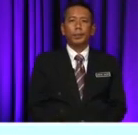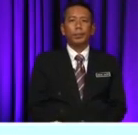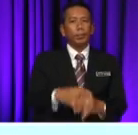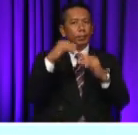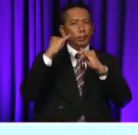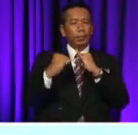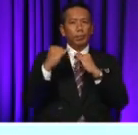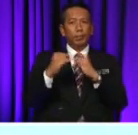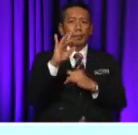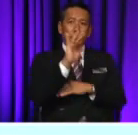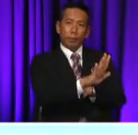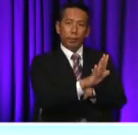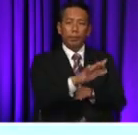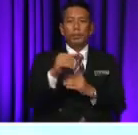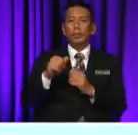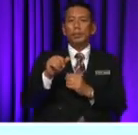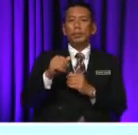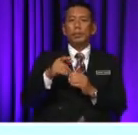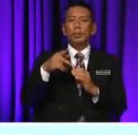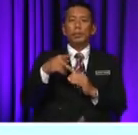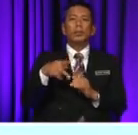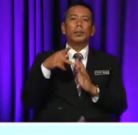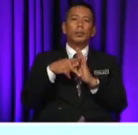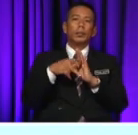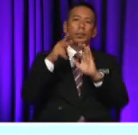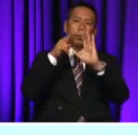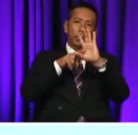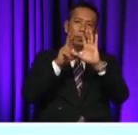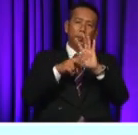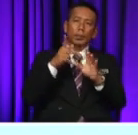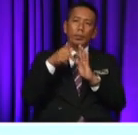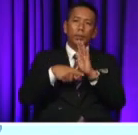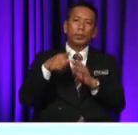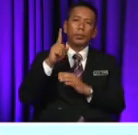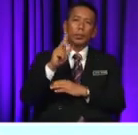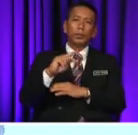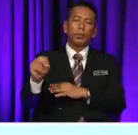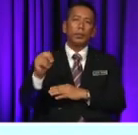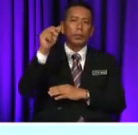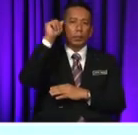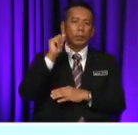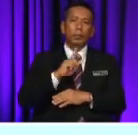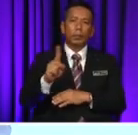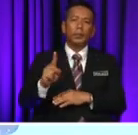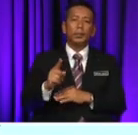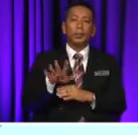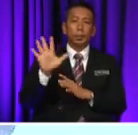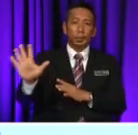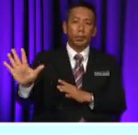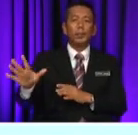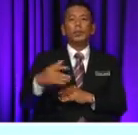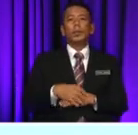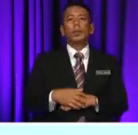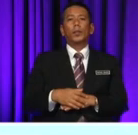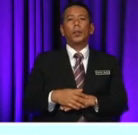terakhir untuk Persatuan Islam persatuan agama Islam yang pertama pastinya memiliki amanah